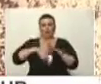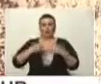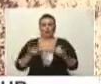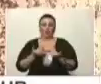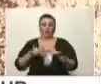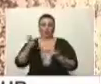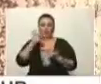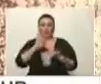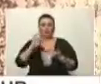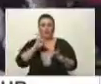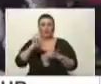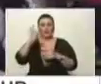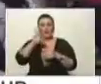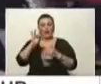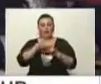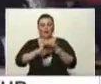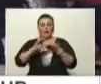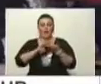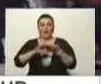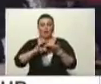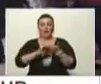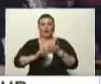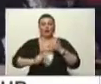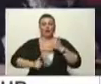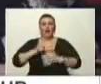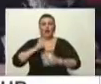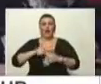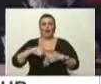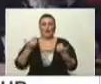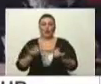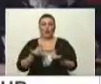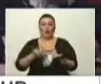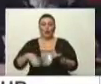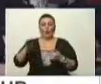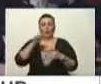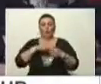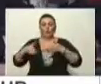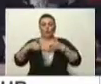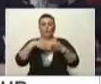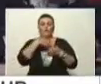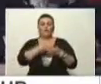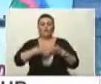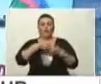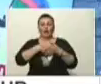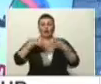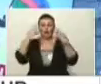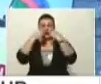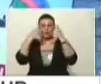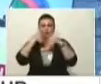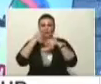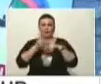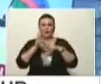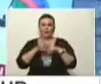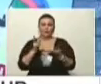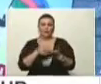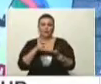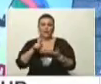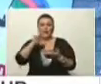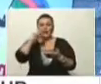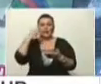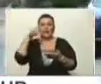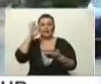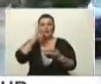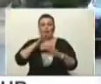yazan qəhrəmanların şərəfli ömür yolunun yazılı olaraq tarixə həkk edilməsinin vacibliyini vurguladı. Bu kitab yiğidlərimizin